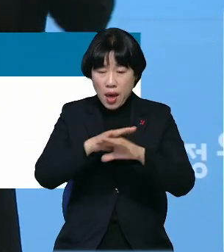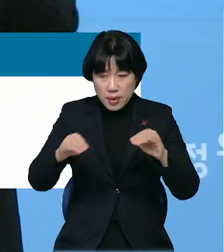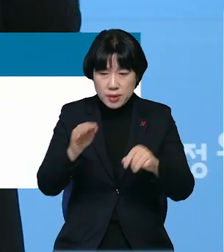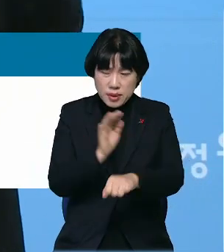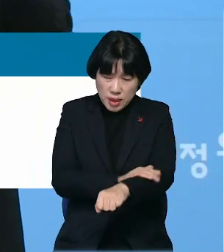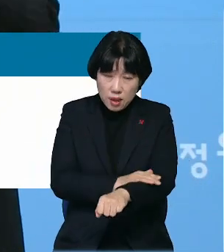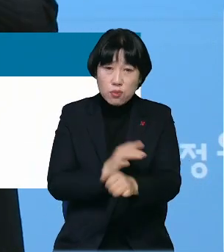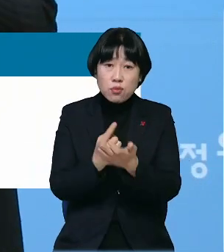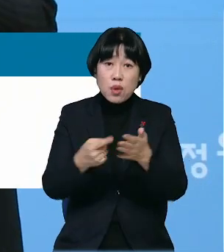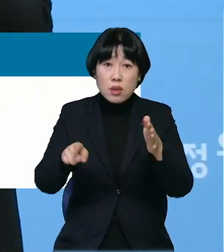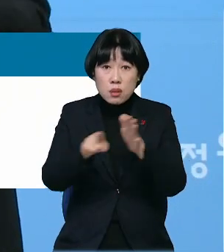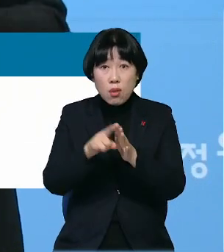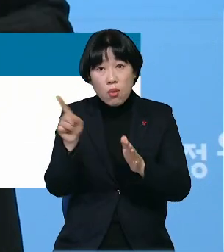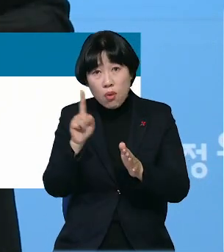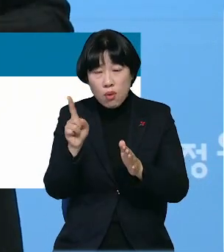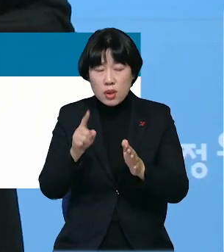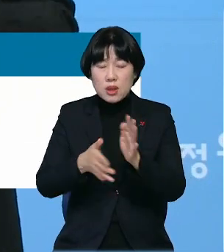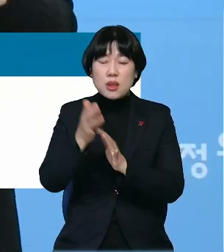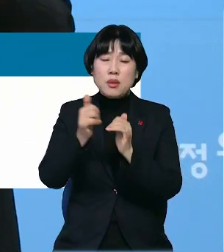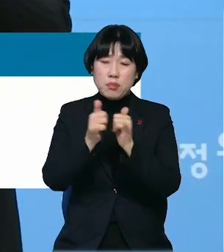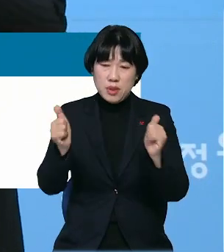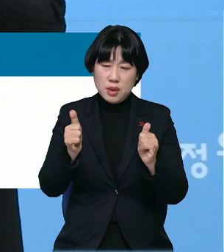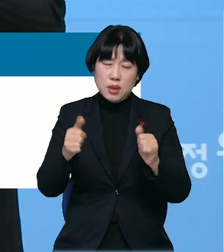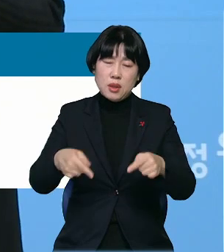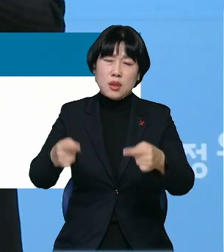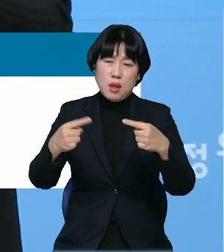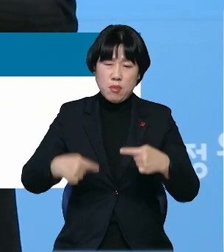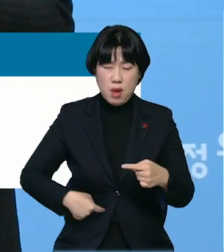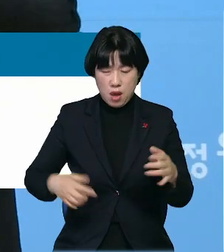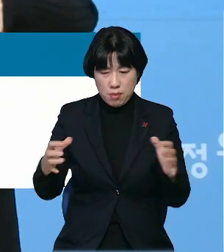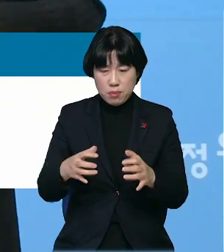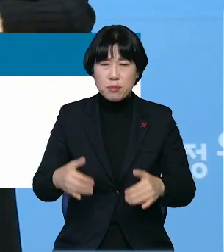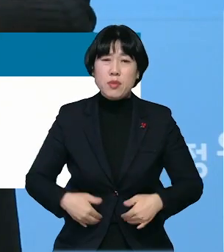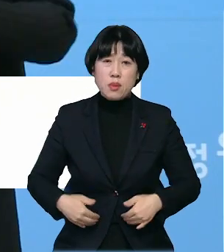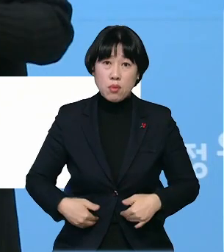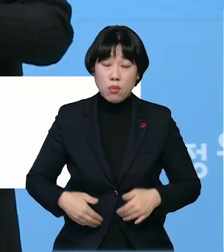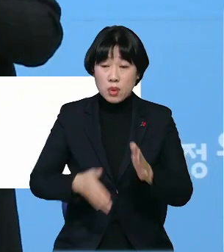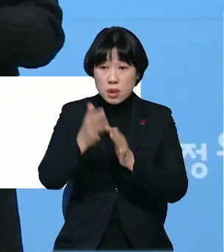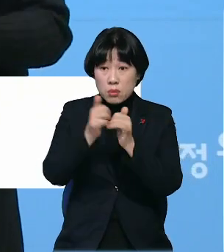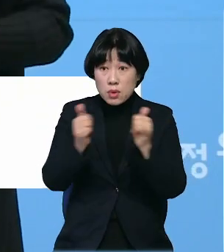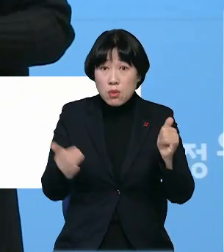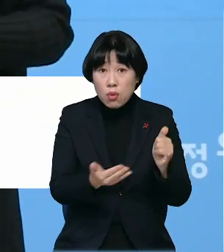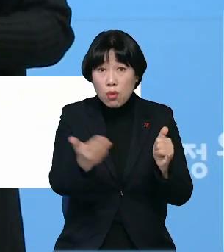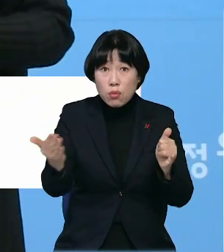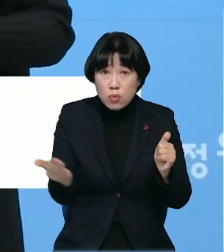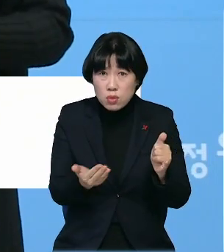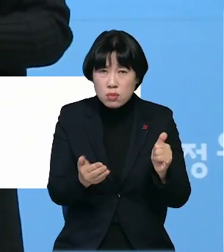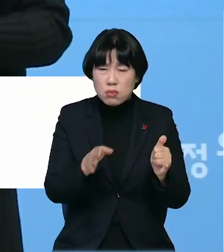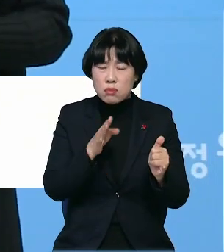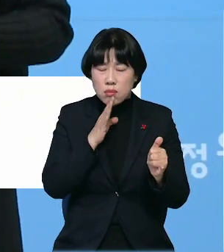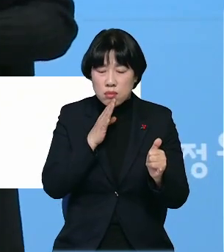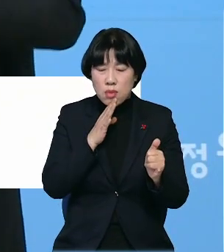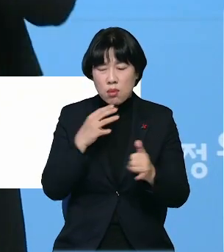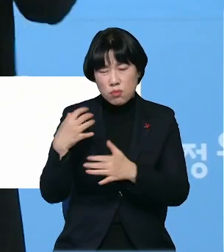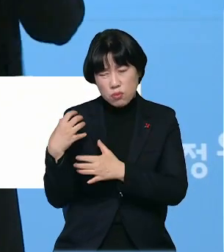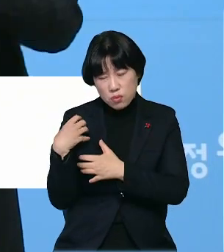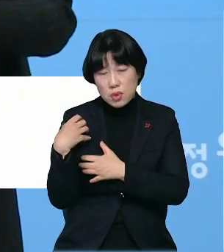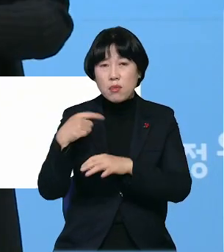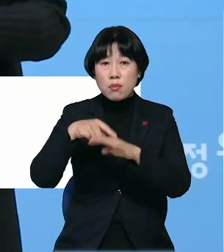위해서 시민 여러분의 참여가 필요합니다. 시민 여러분께서는 최고의 긴장감을